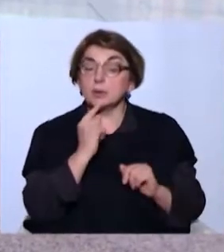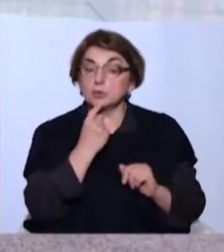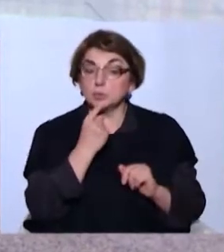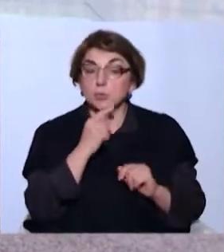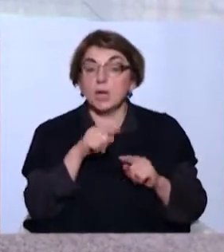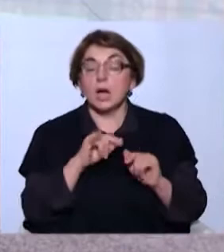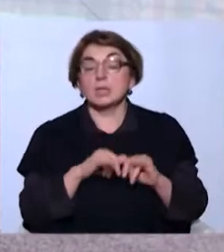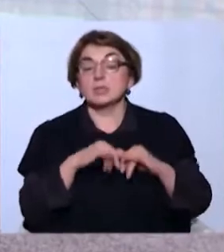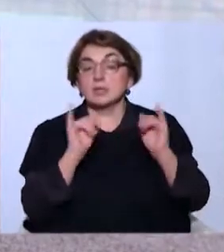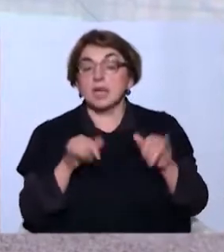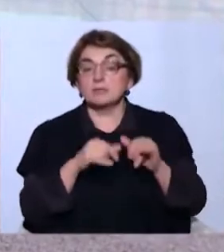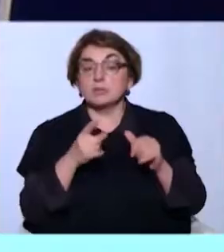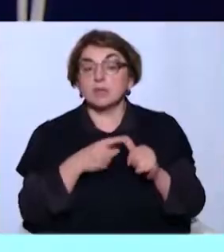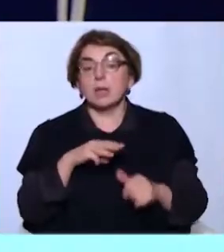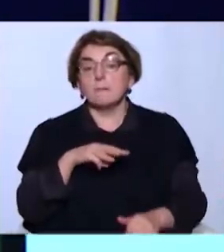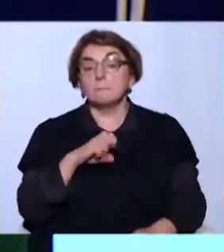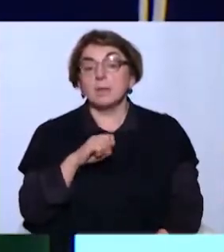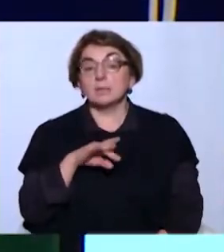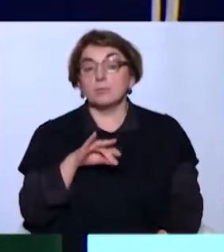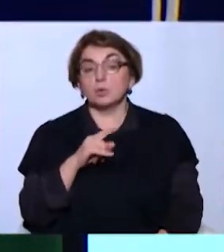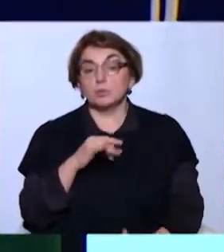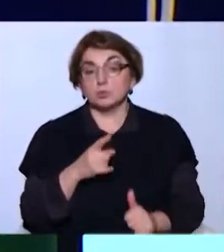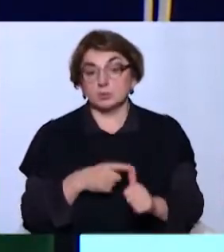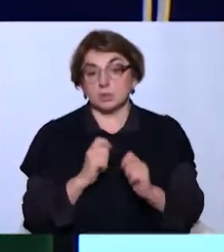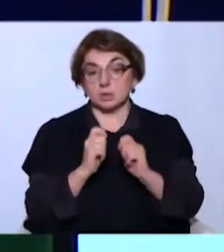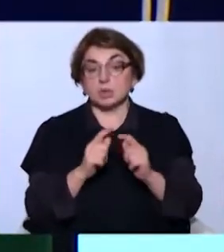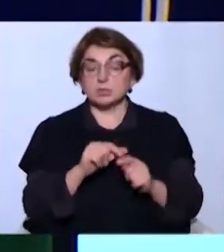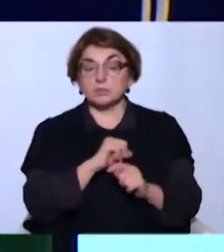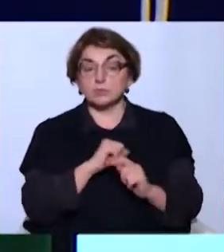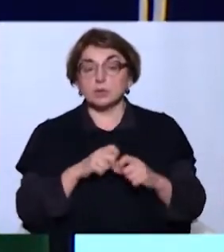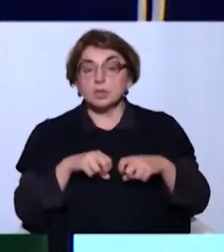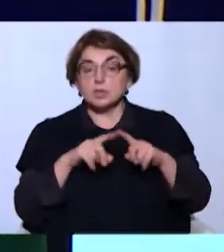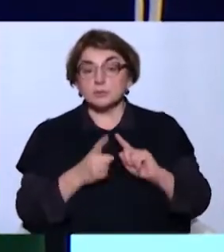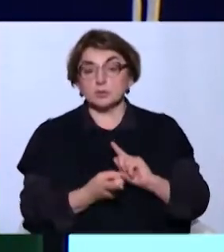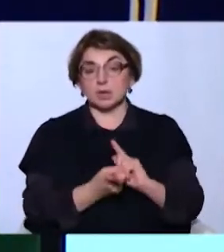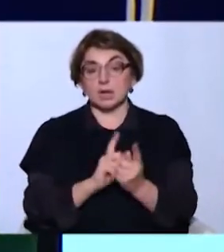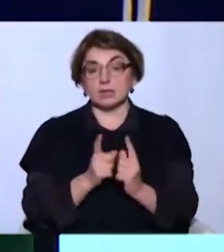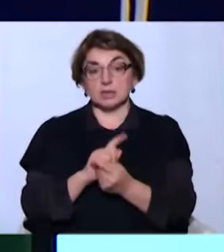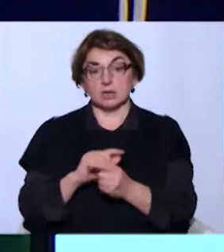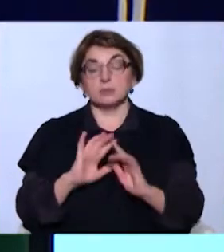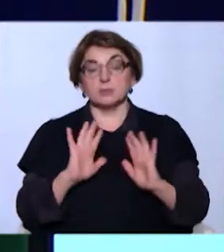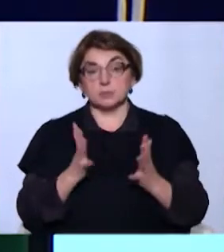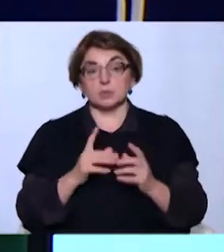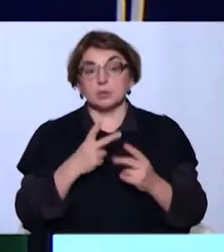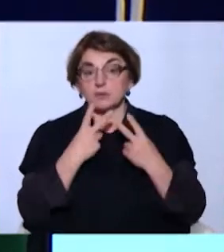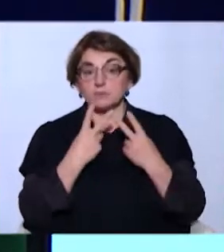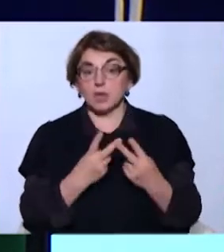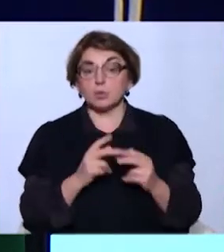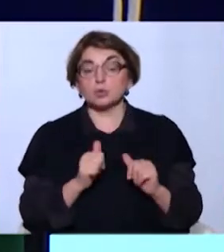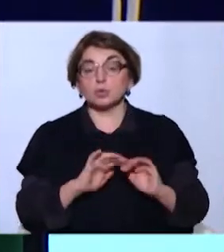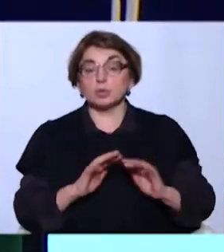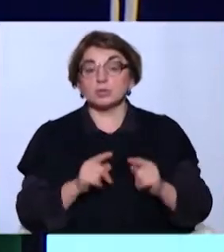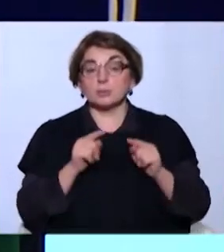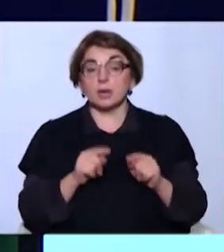ასეთ განვითარებას მეტამორფოზული განვითარება ეწოდება, ის განიცდის გარკვეულ გარდაქმნებს და განვიხილოთ, როგორ